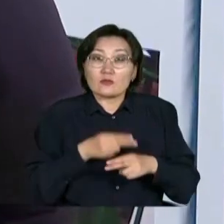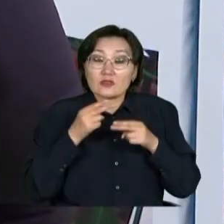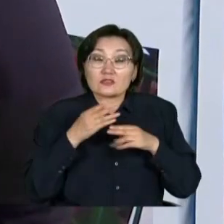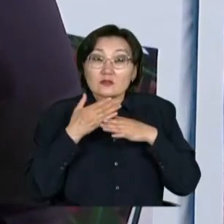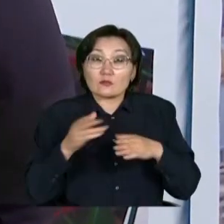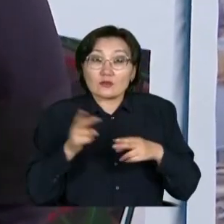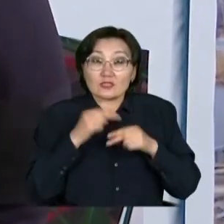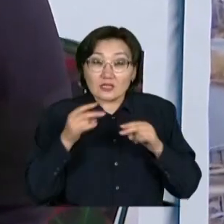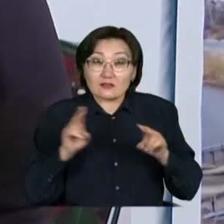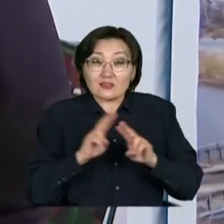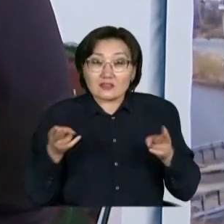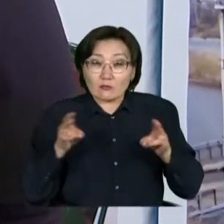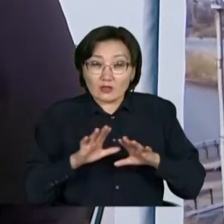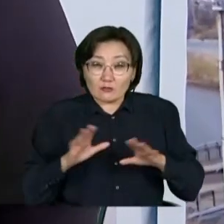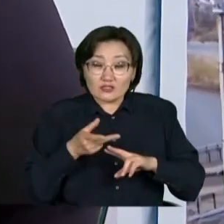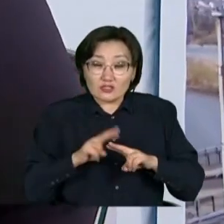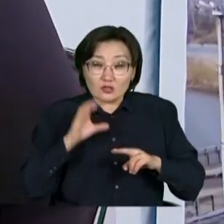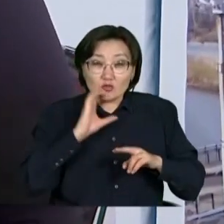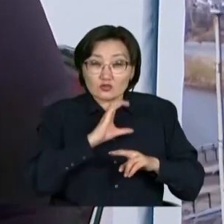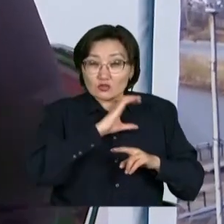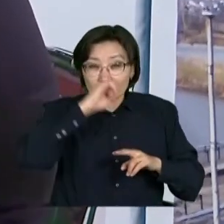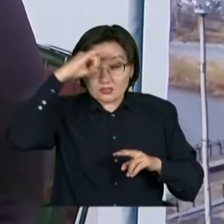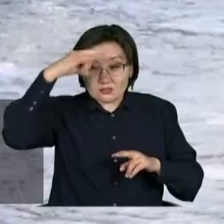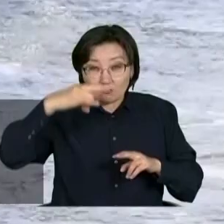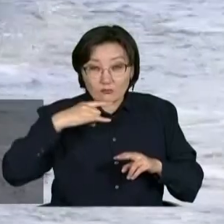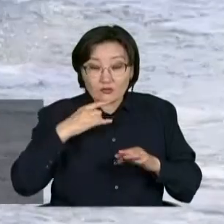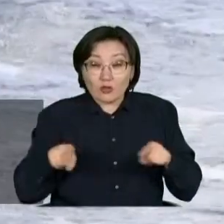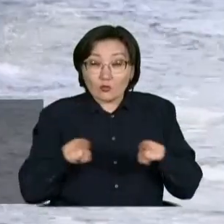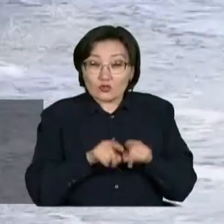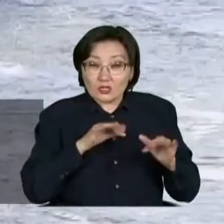ешкім қалмайды. Сондықтан осы солтүстік Қазақстанда да осындай шаралар қабылдау керек.